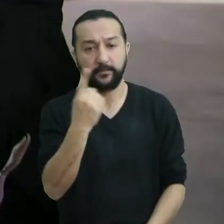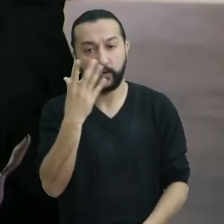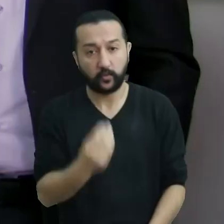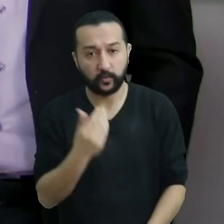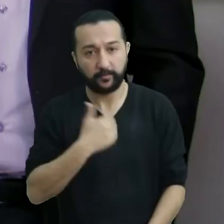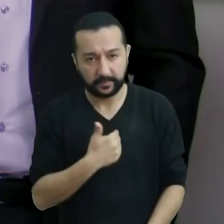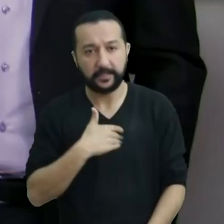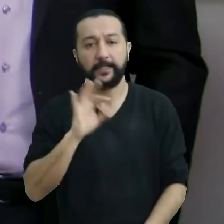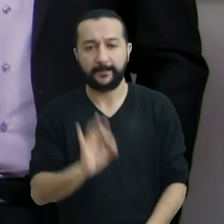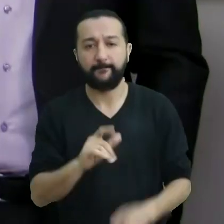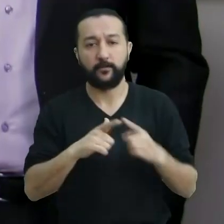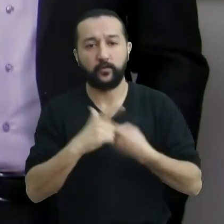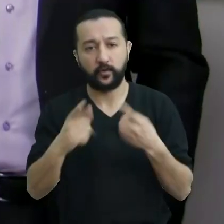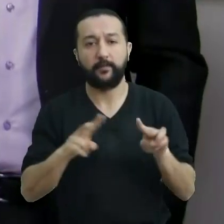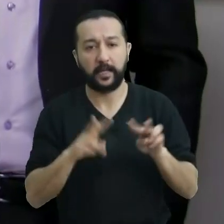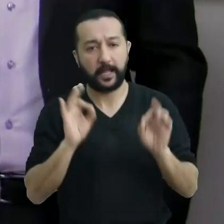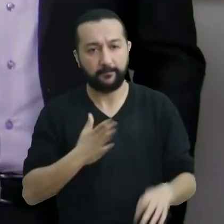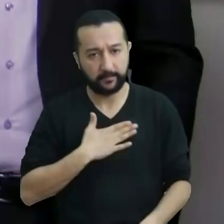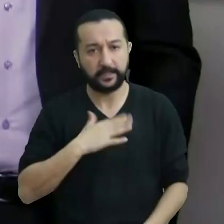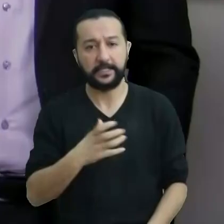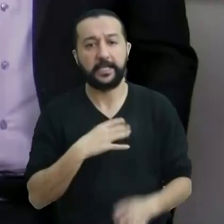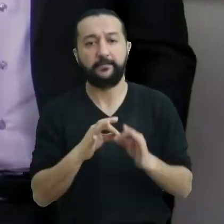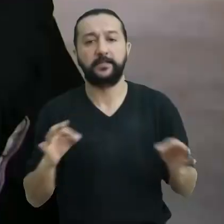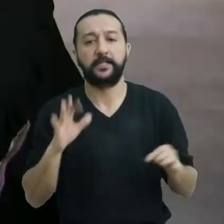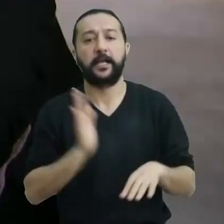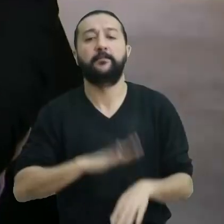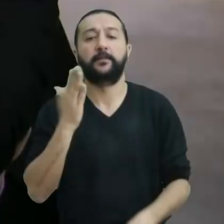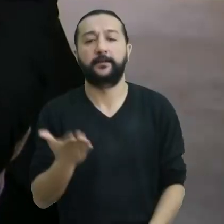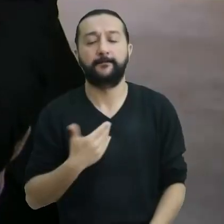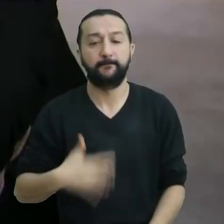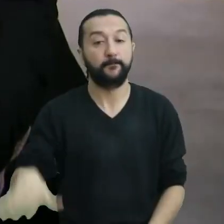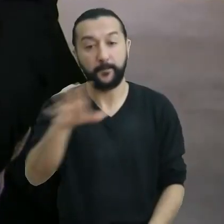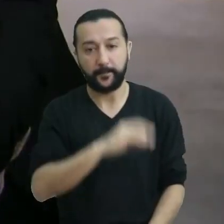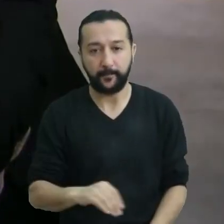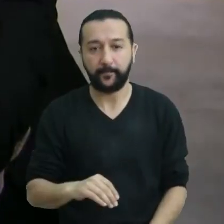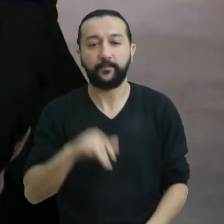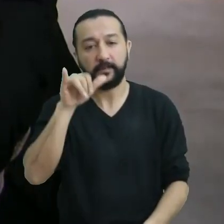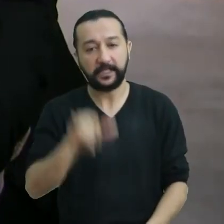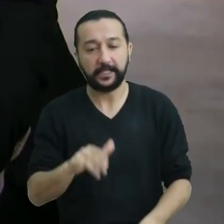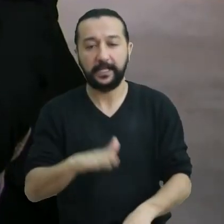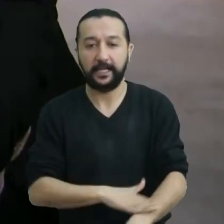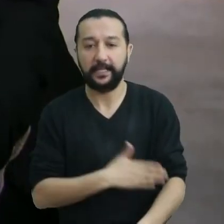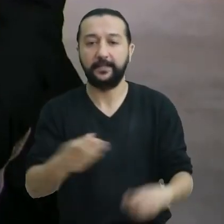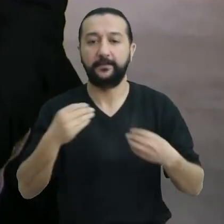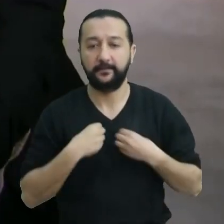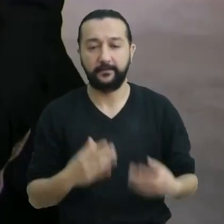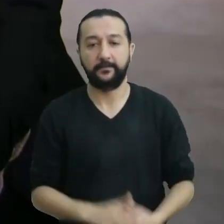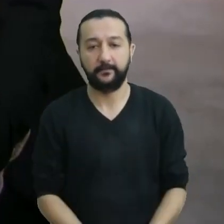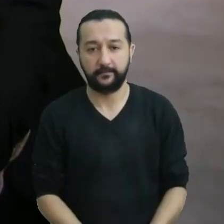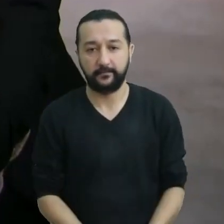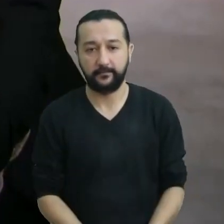şey olduğunda yani Cüneyt'le Meryem herhalde sahipsiz kalmaz ya. Hepiniz hakkınızı helal